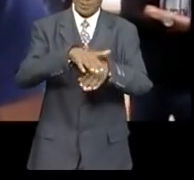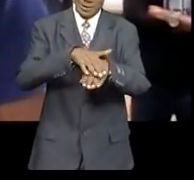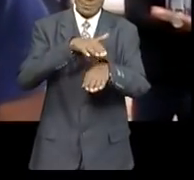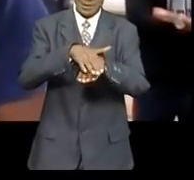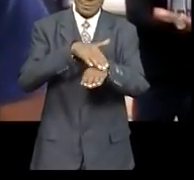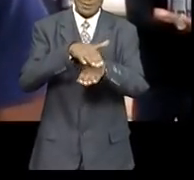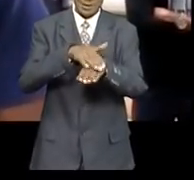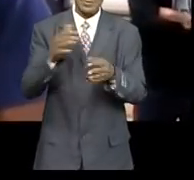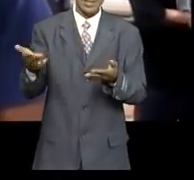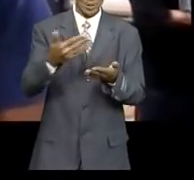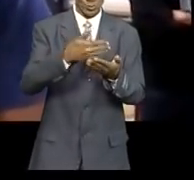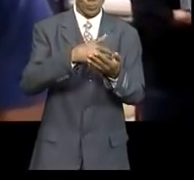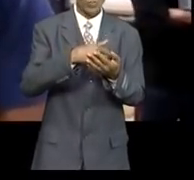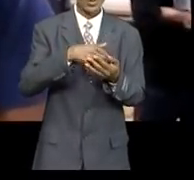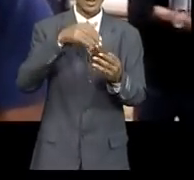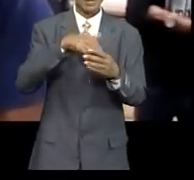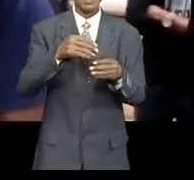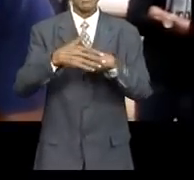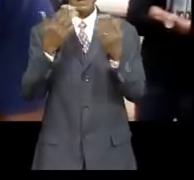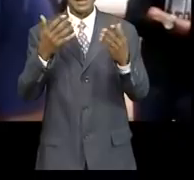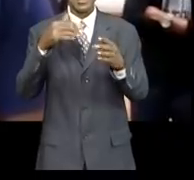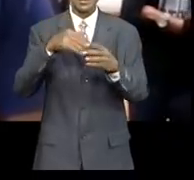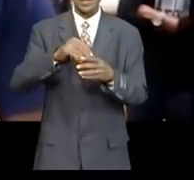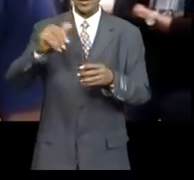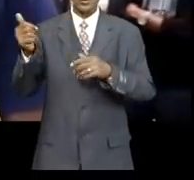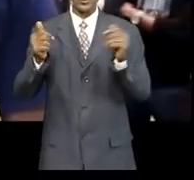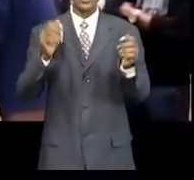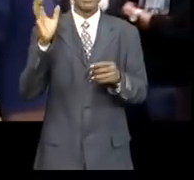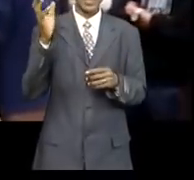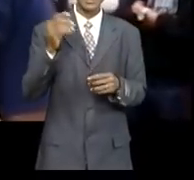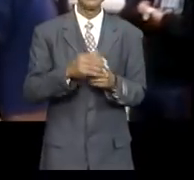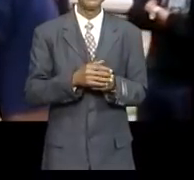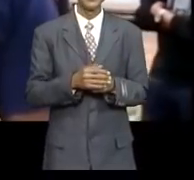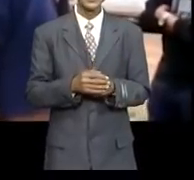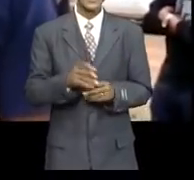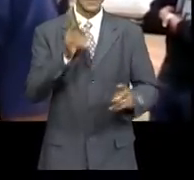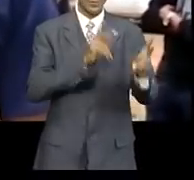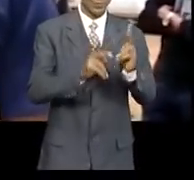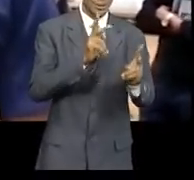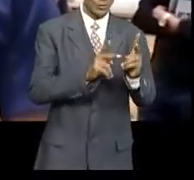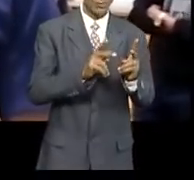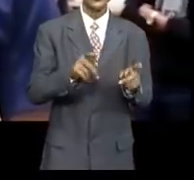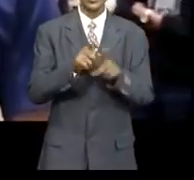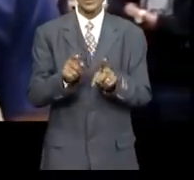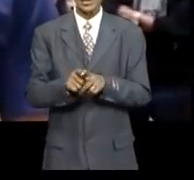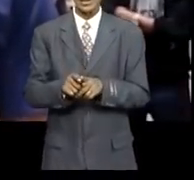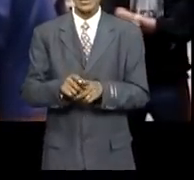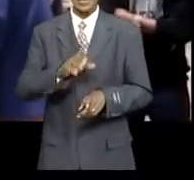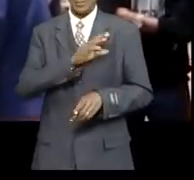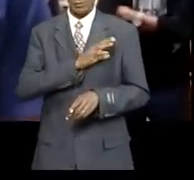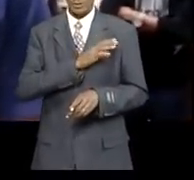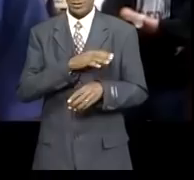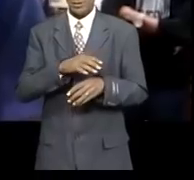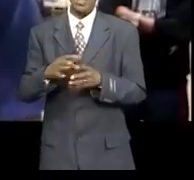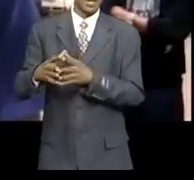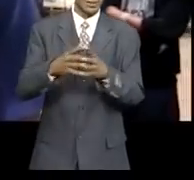redonner aussi l'image à ceux qui ne veulent pas rentrer qu'il y a la paix. L'autorité a déjà instauré la paix